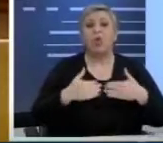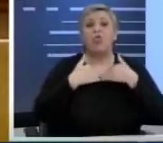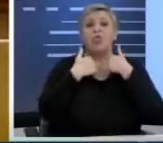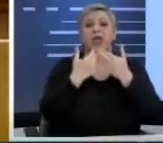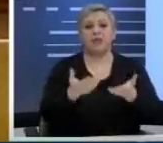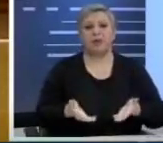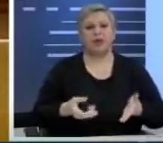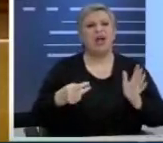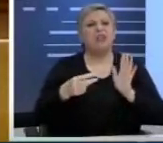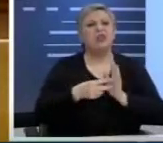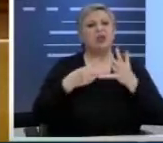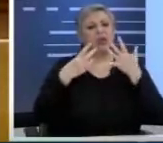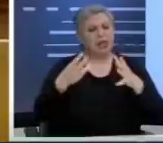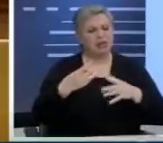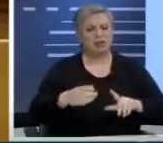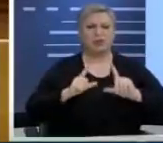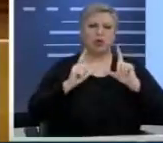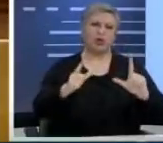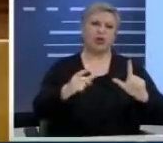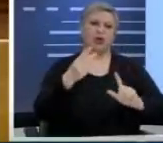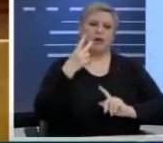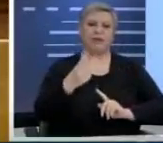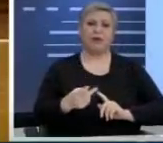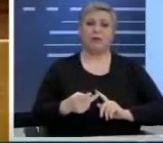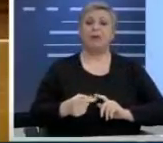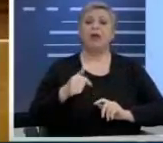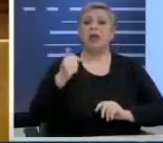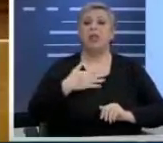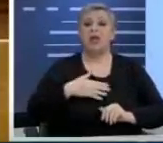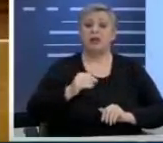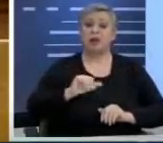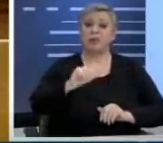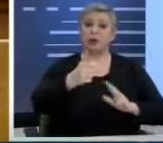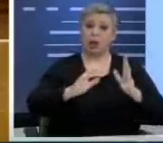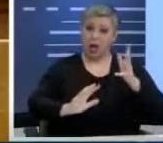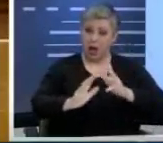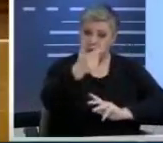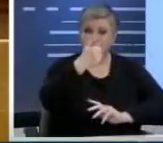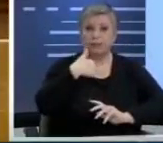από το 2008. Αυτοί που πιστεύανε ότι πρώτα θα έρθει η ανάπτυξη και μετά θα βοηθηθεί η